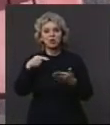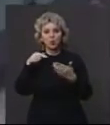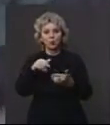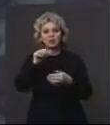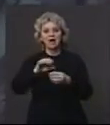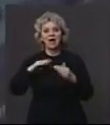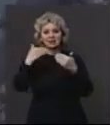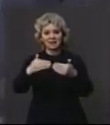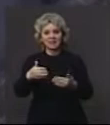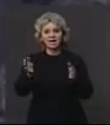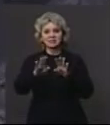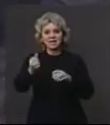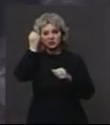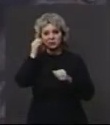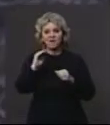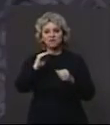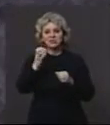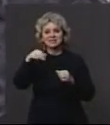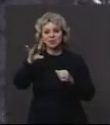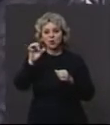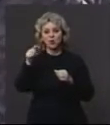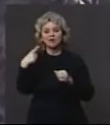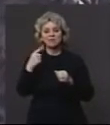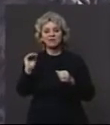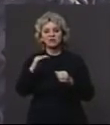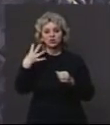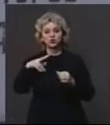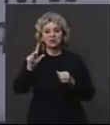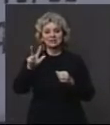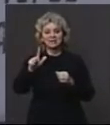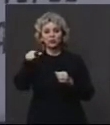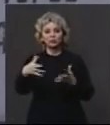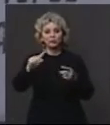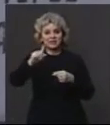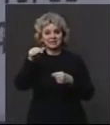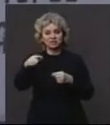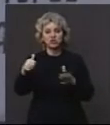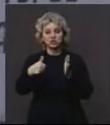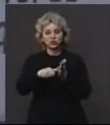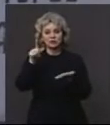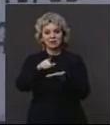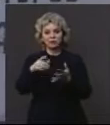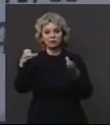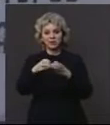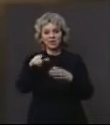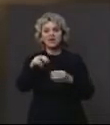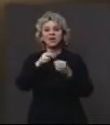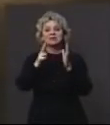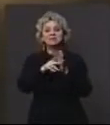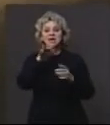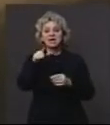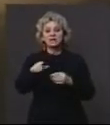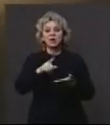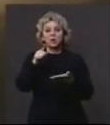упорные атаки остались в памяти Федора Серова. 1 февраля 43-го он был призван в 6-ю танковую бригаду.